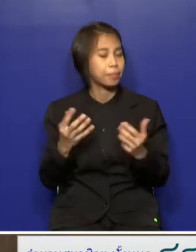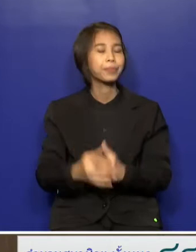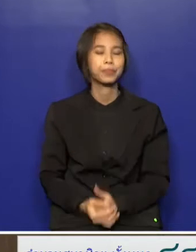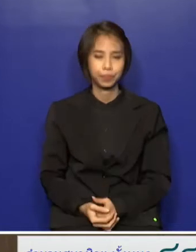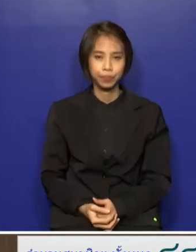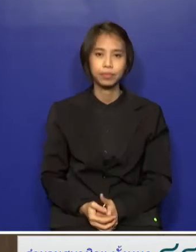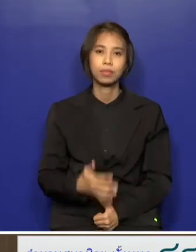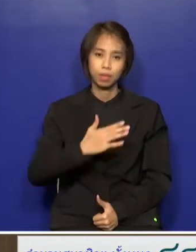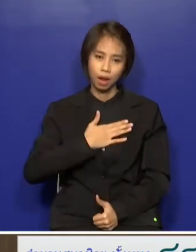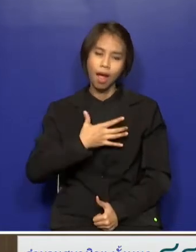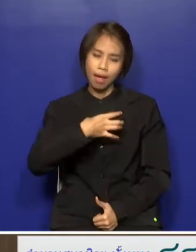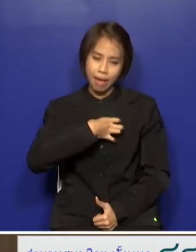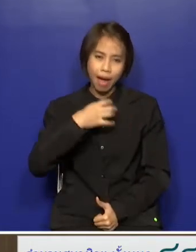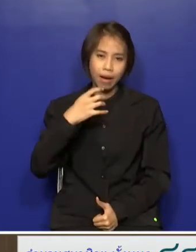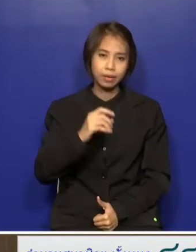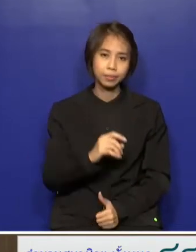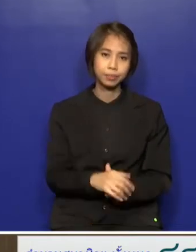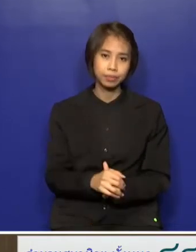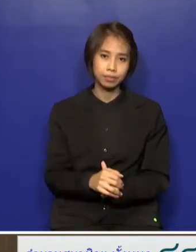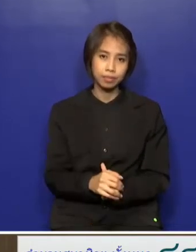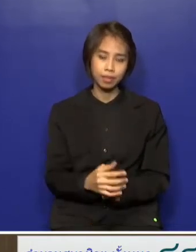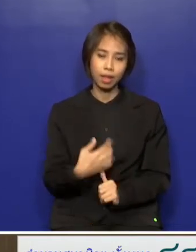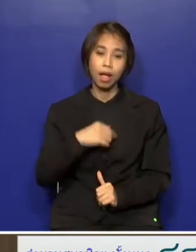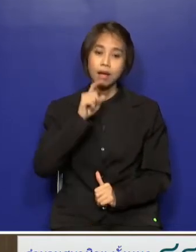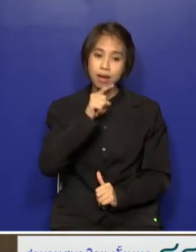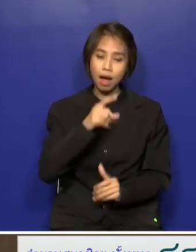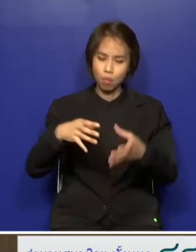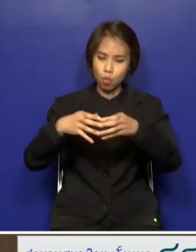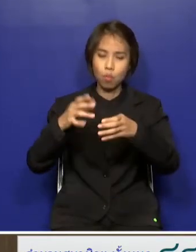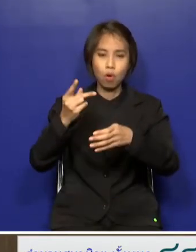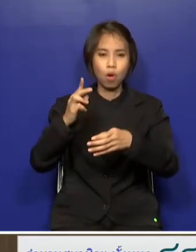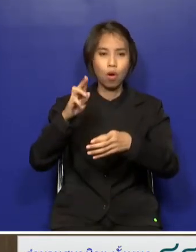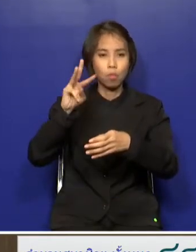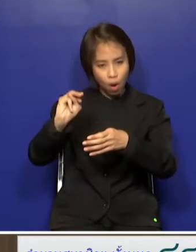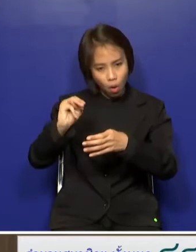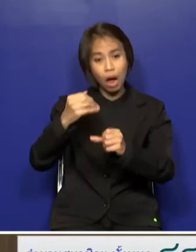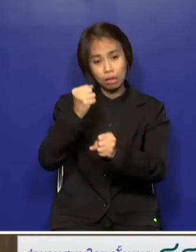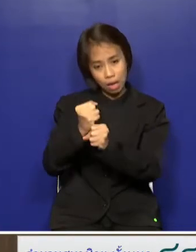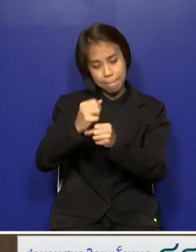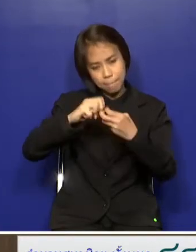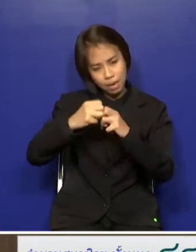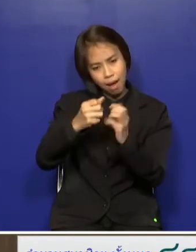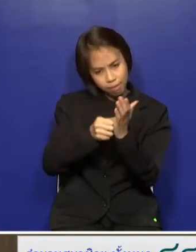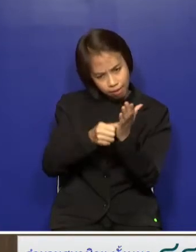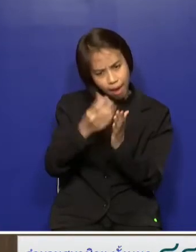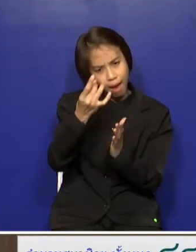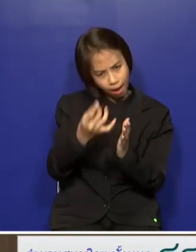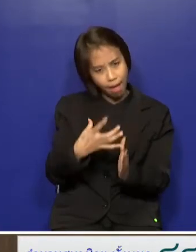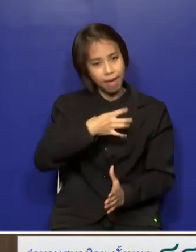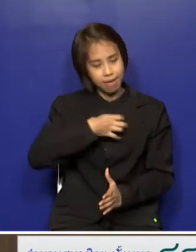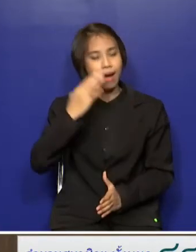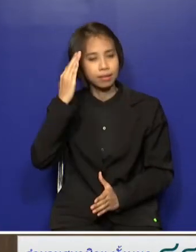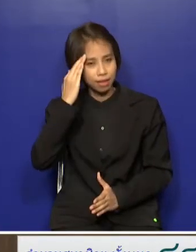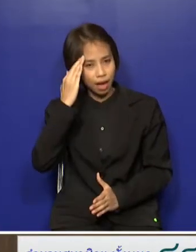ดิฉันจะอยากได้คำตอบว่าคณะรัฐมนตรีได้ทำอะไรที่เป็นรูปธรรมในการแก้ปัญหานี้แล้วเนี่ยดิฉันก็อยากจะทราบว่าท่